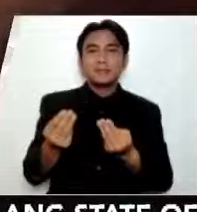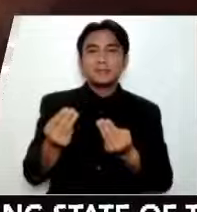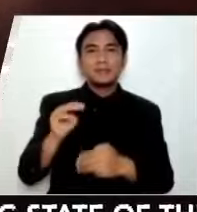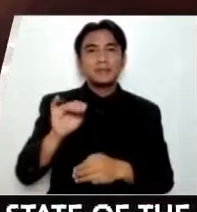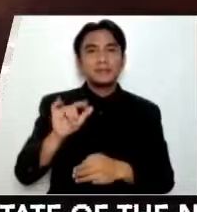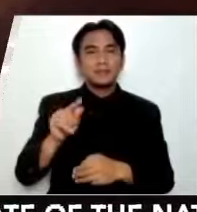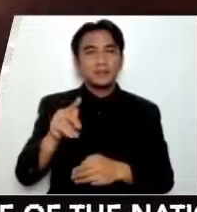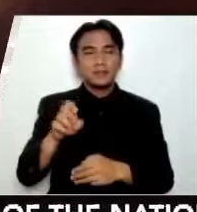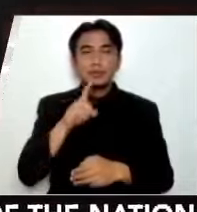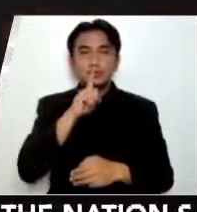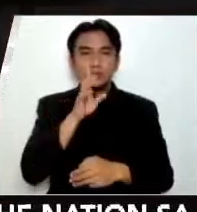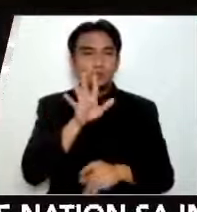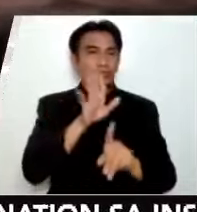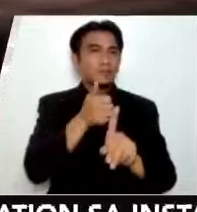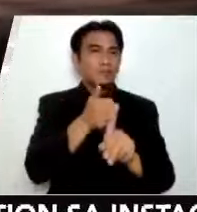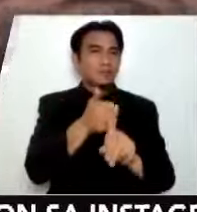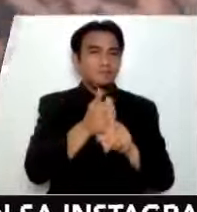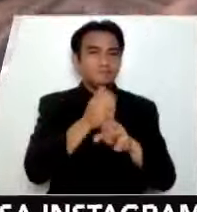magluluto.